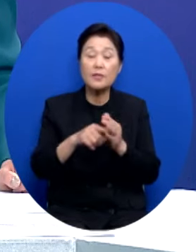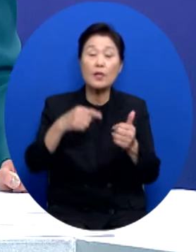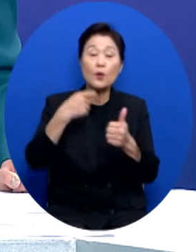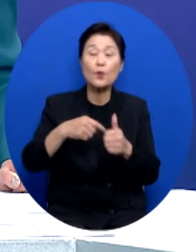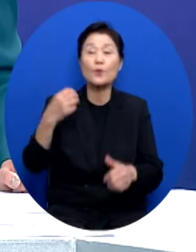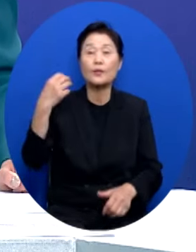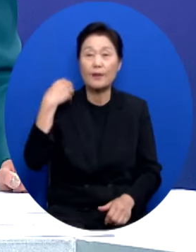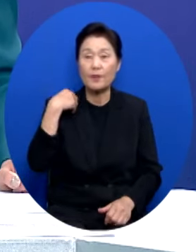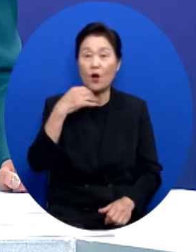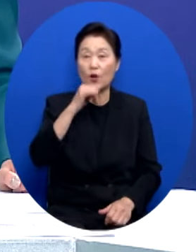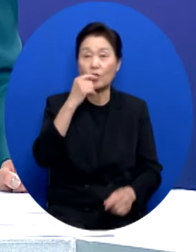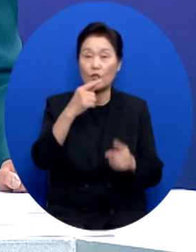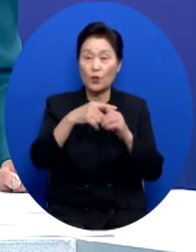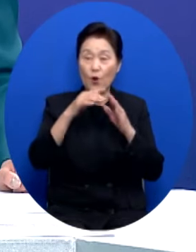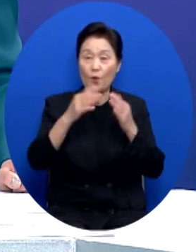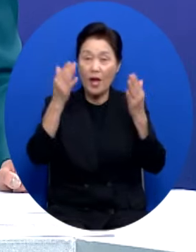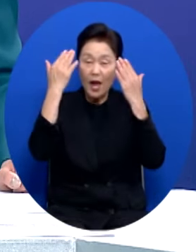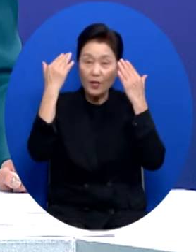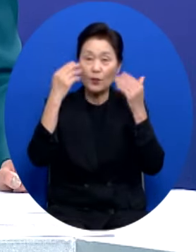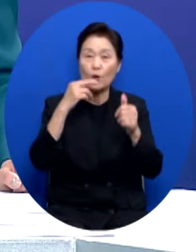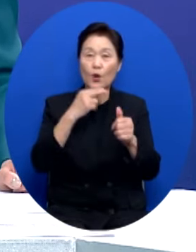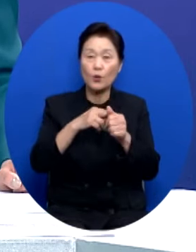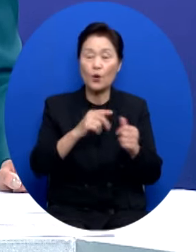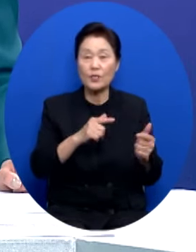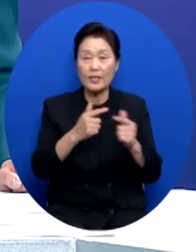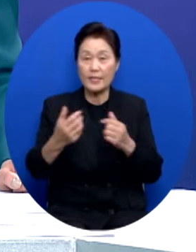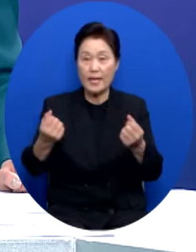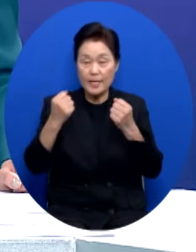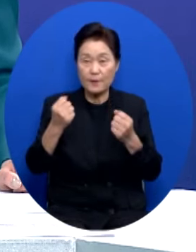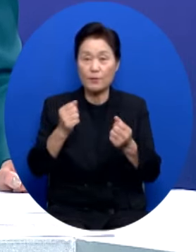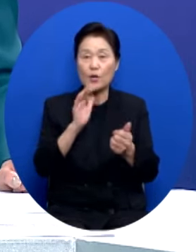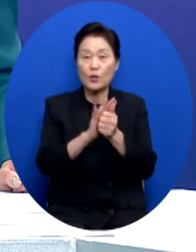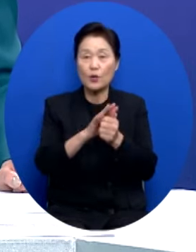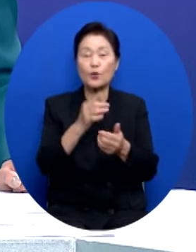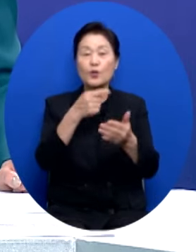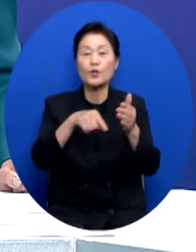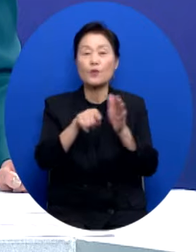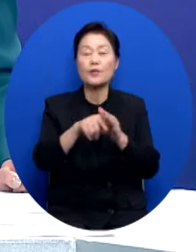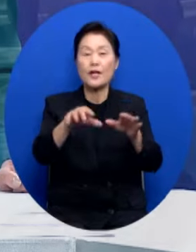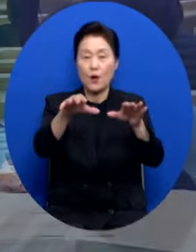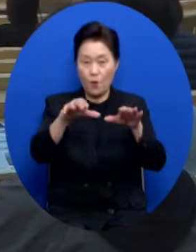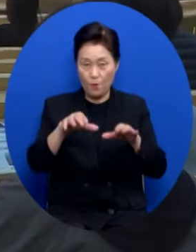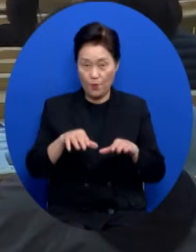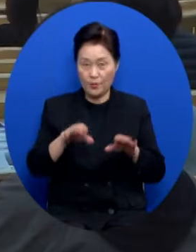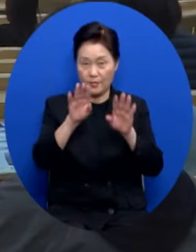신앙교육을 담당하는 교회학교 교사들의 역량을 강화하기 위한 콘퍼런스가 열렸습니다.